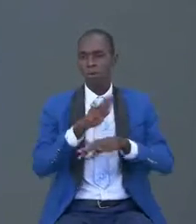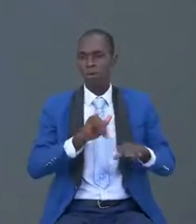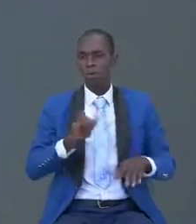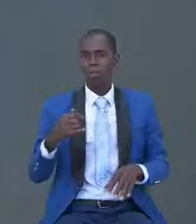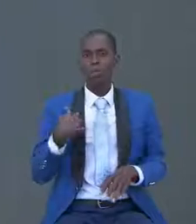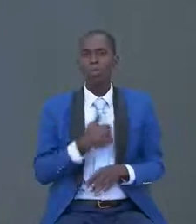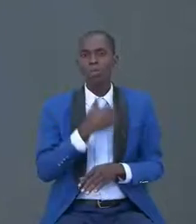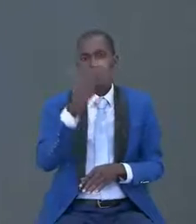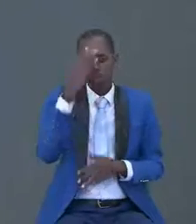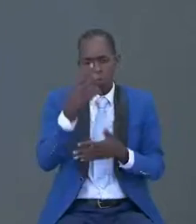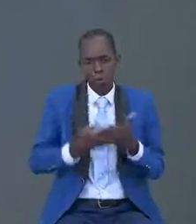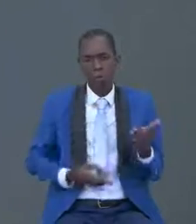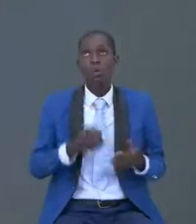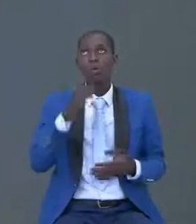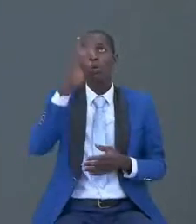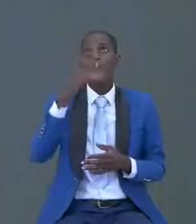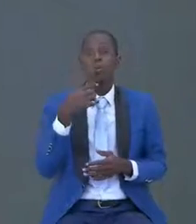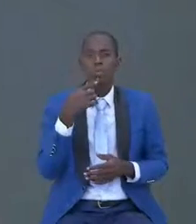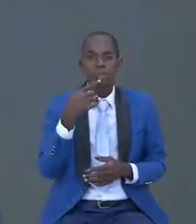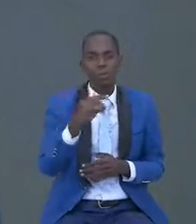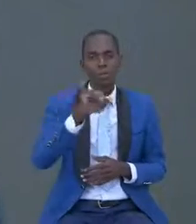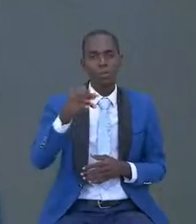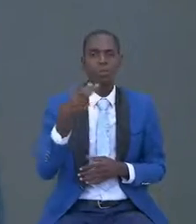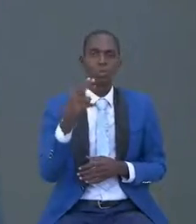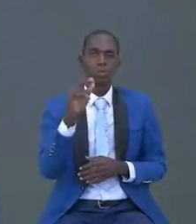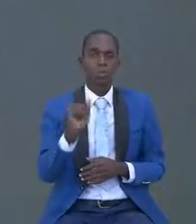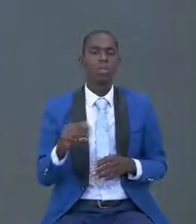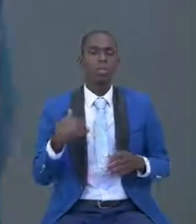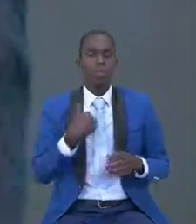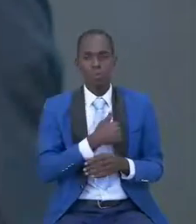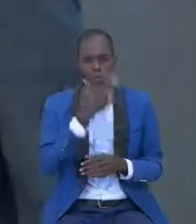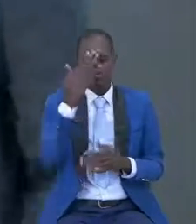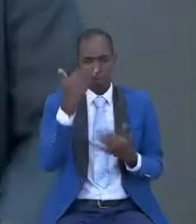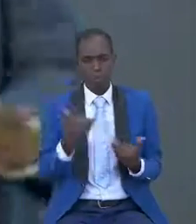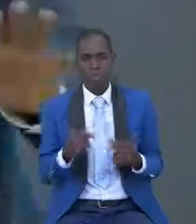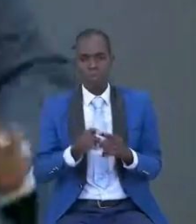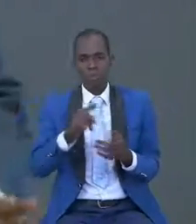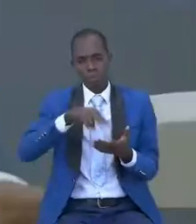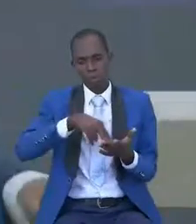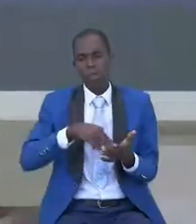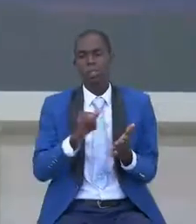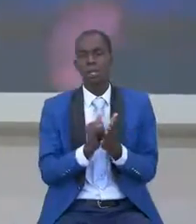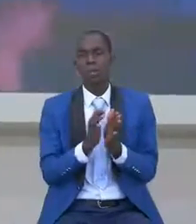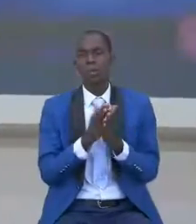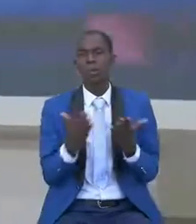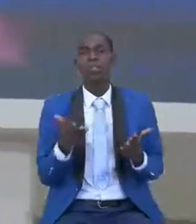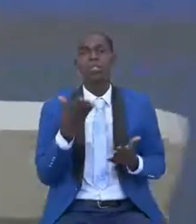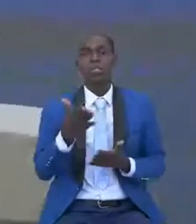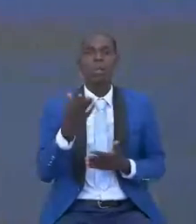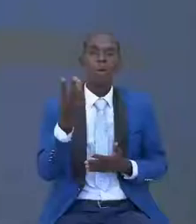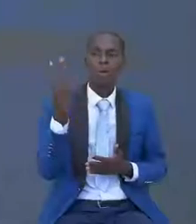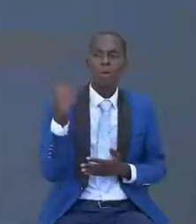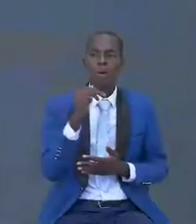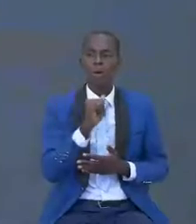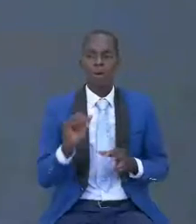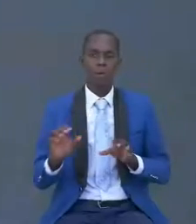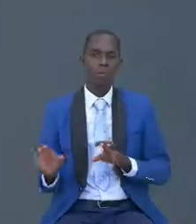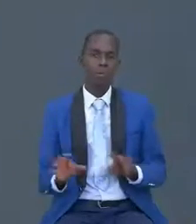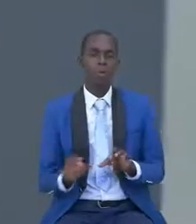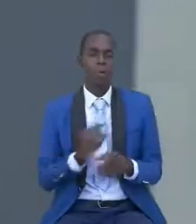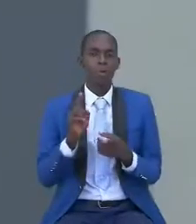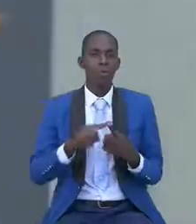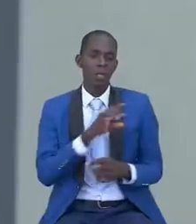lui a dit et nous savons maintenant, comme nous lisons les registres, il y a eu l'accomplissement. Quand Christ a appelé